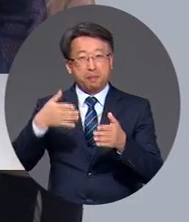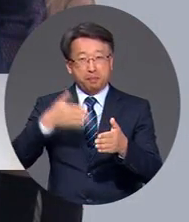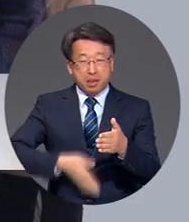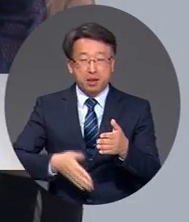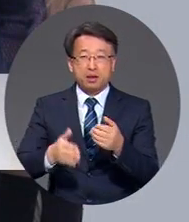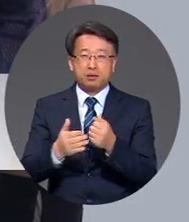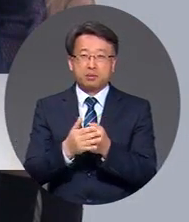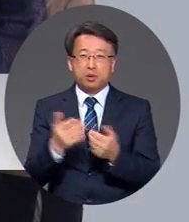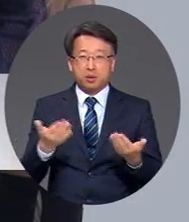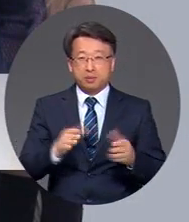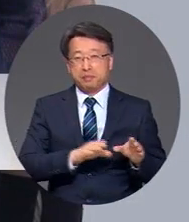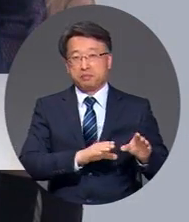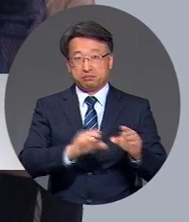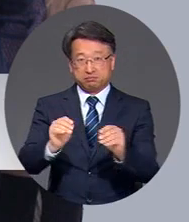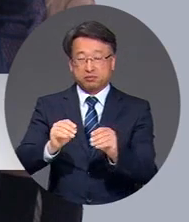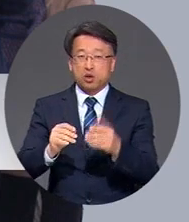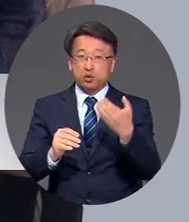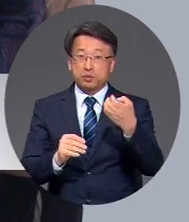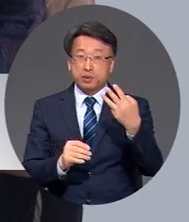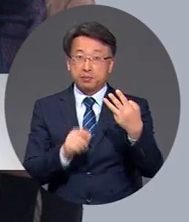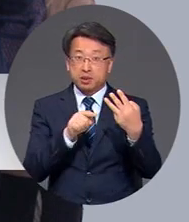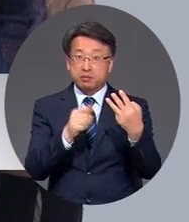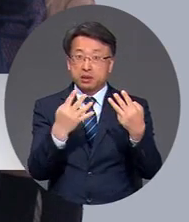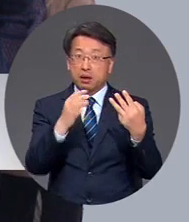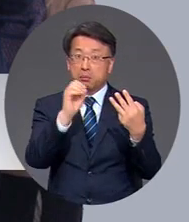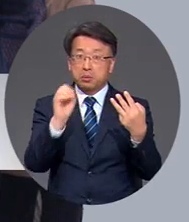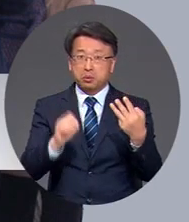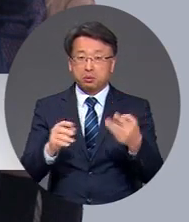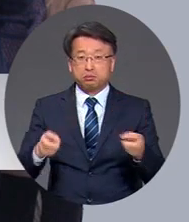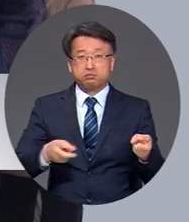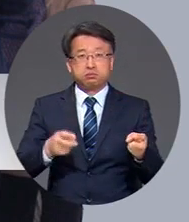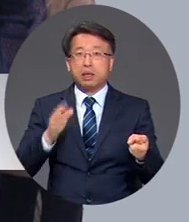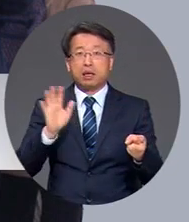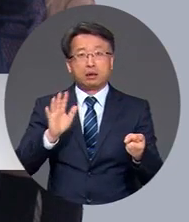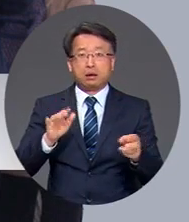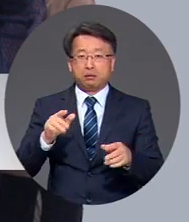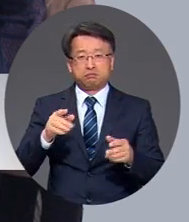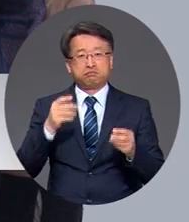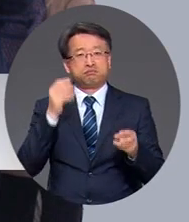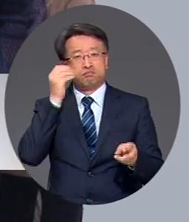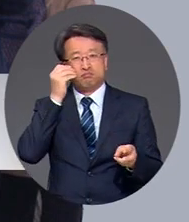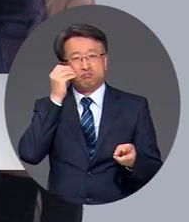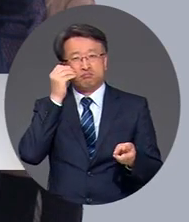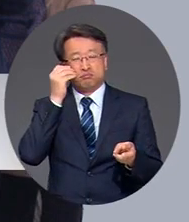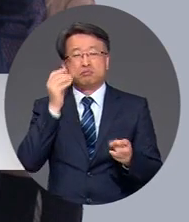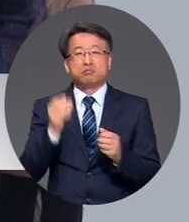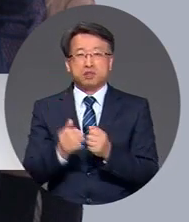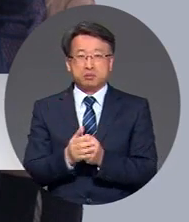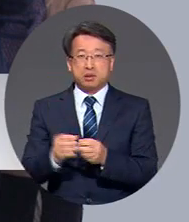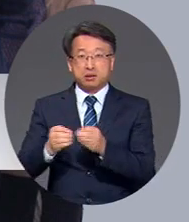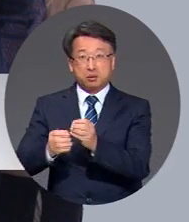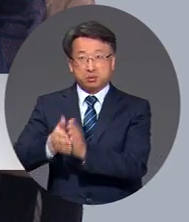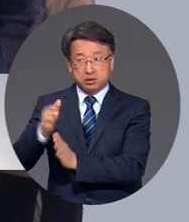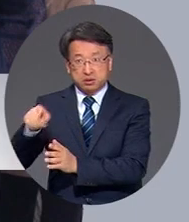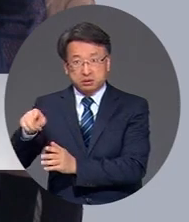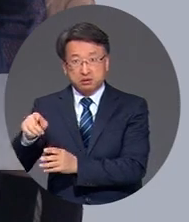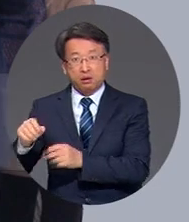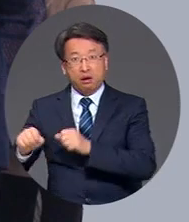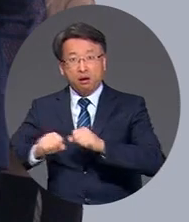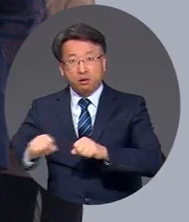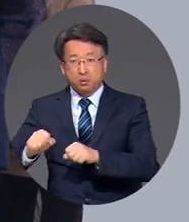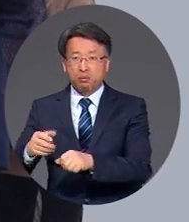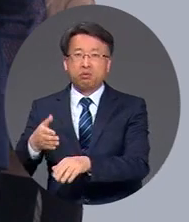들어가 전체 시내버스의 93.4%가 멈춰 선 건데요. 그런데 창원시의 부실한 대응이 더